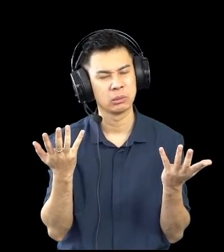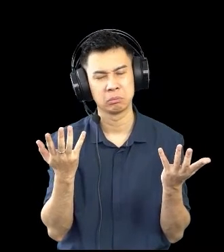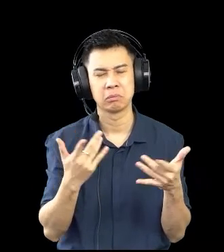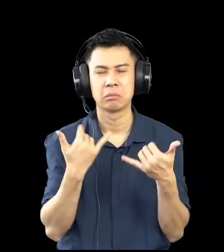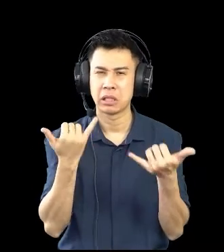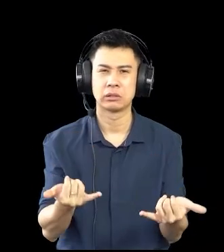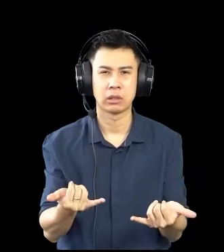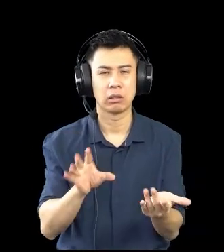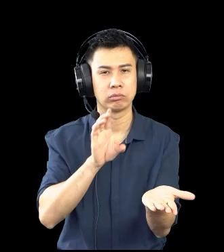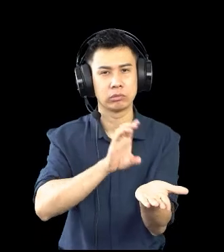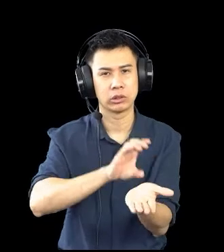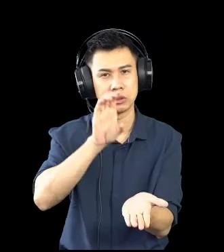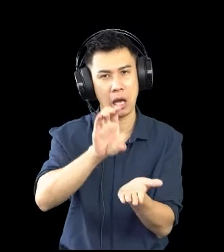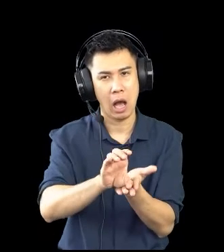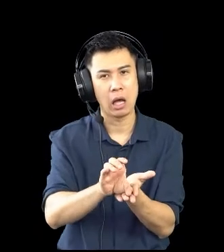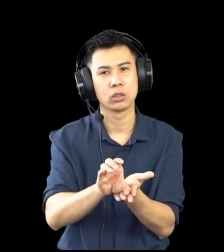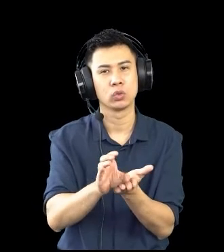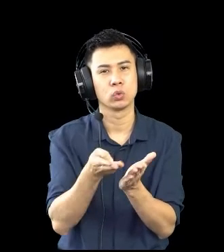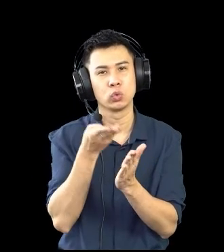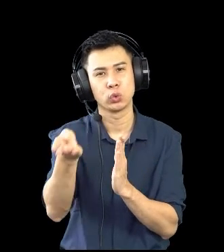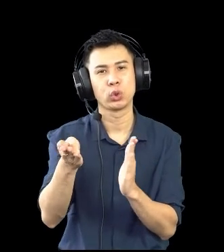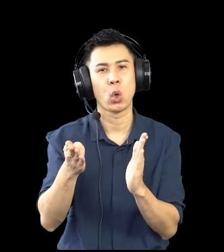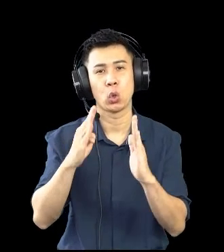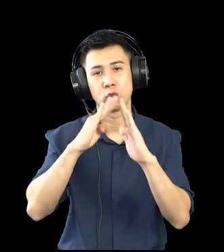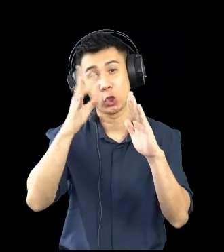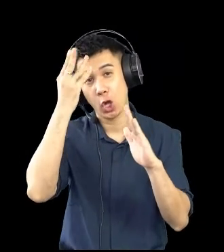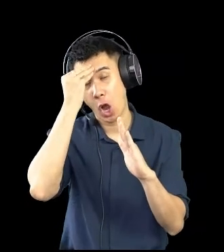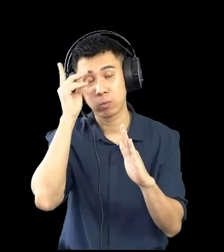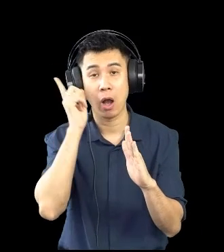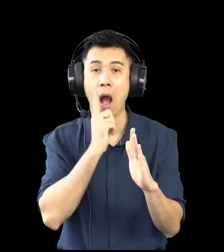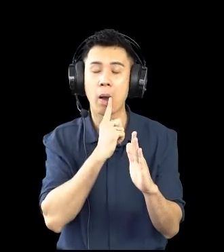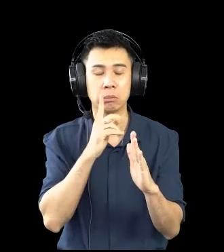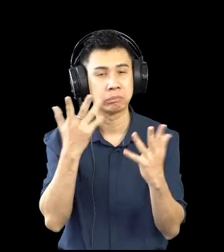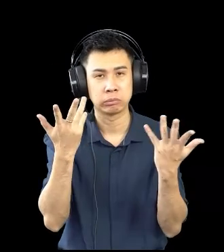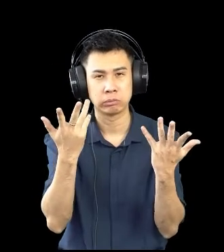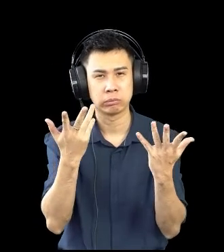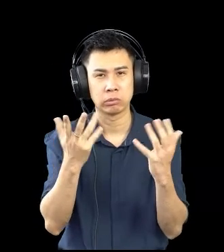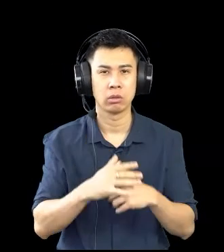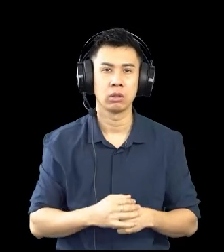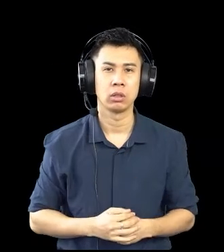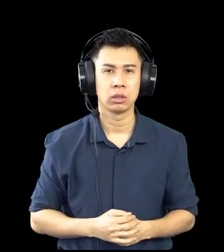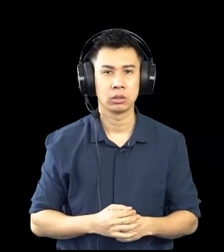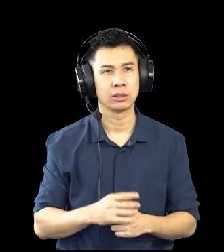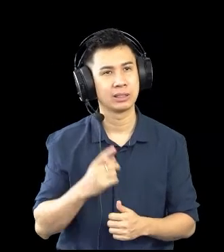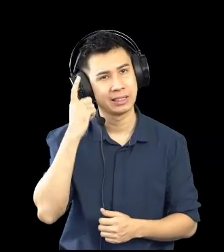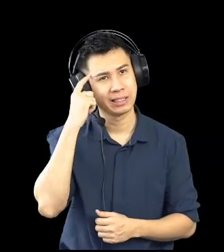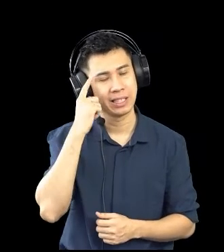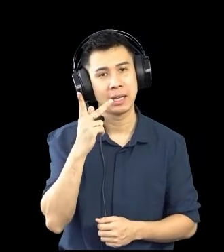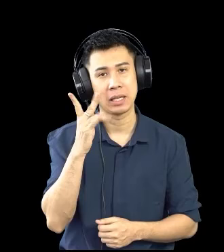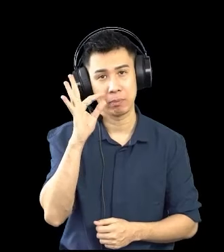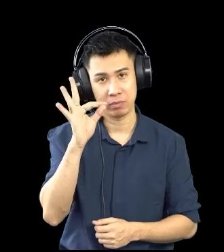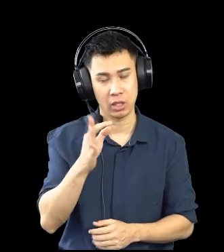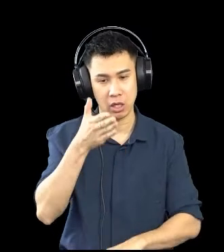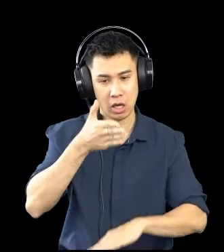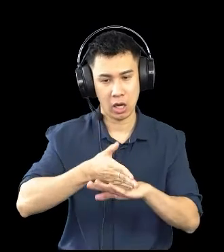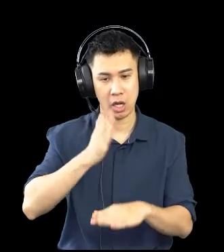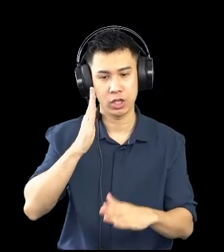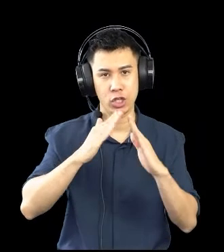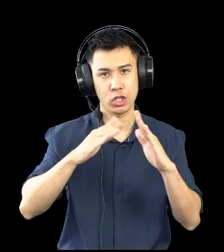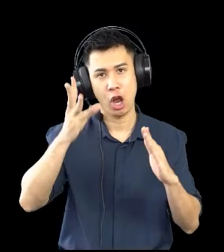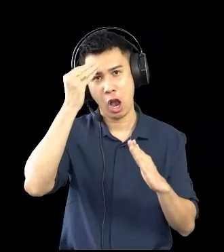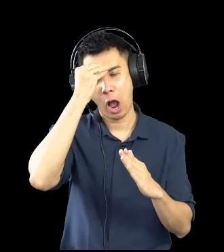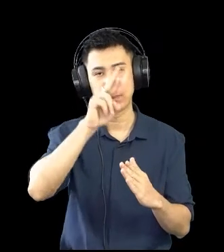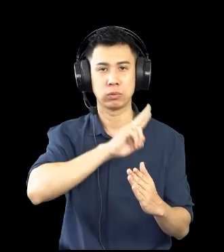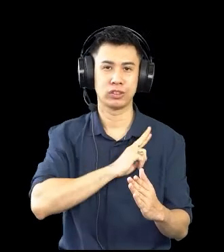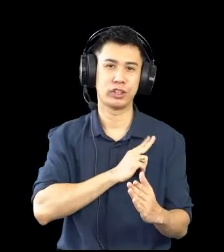tại thì vẫn chưa có những cái dự án, những cái ngôi trường này, thì nó nghĩa là mình các bạn em khiếm thính thì em nghĩ là họ cần một cái ngôi trường chuyên biệt